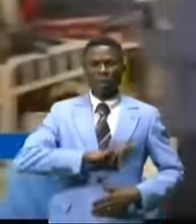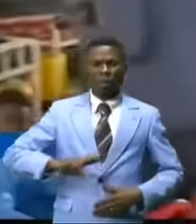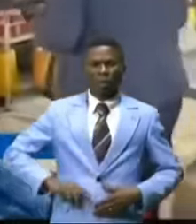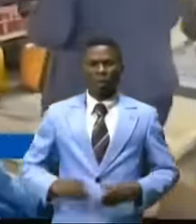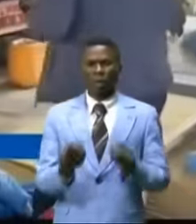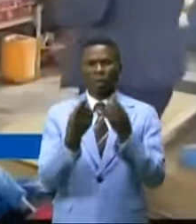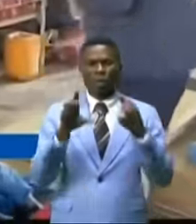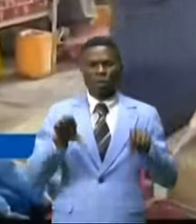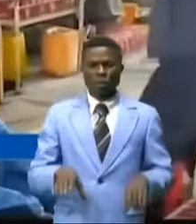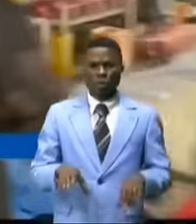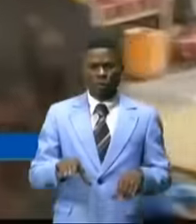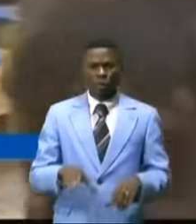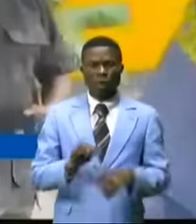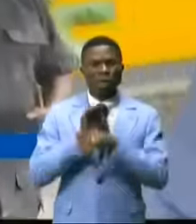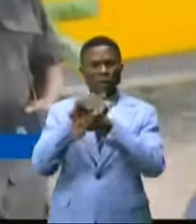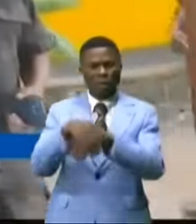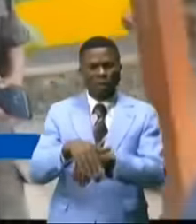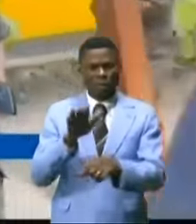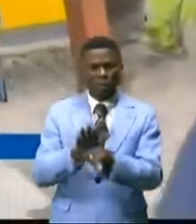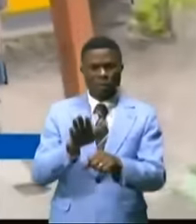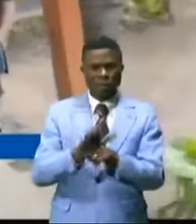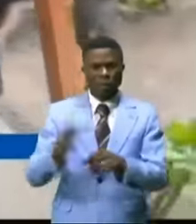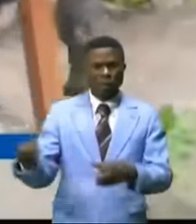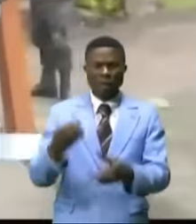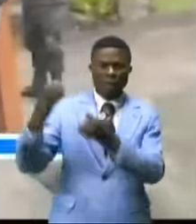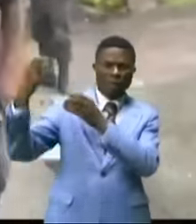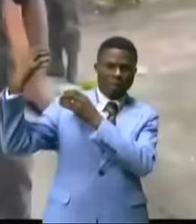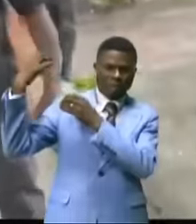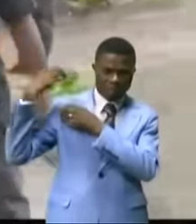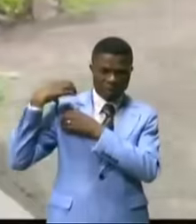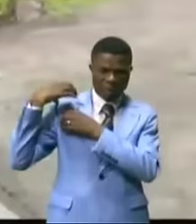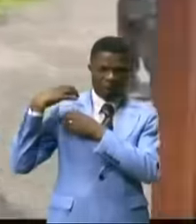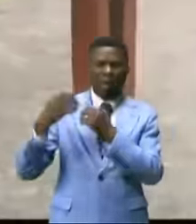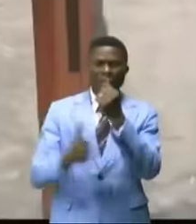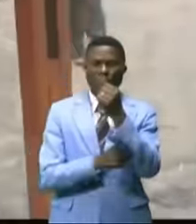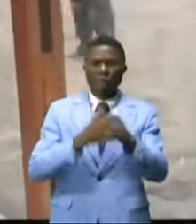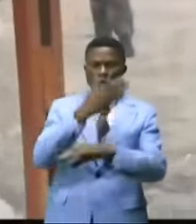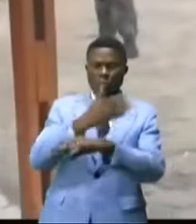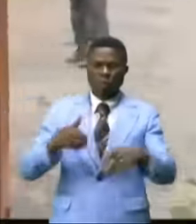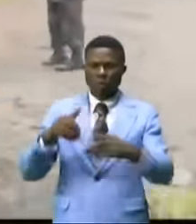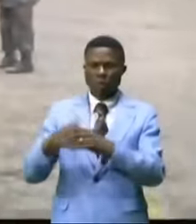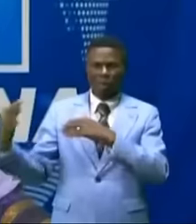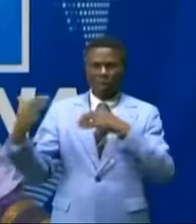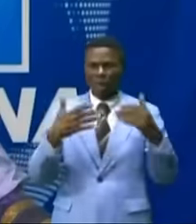démocratique du Congo qui s'impliquent notamment dans la prise en charge des blessés de guerre.